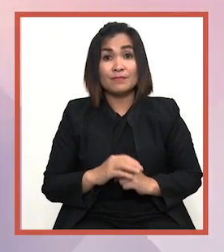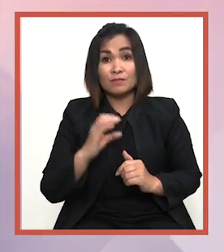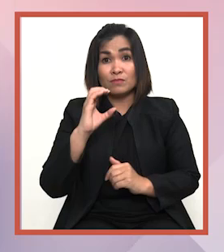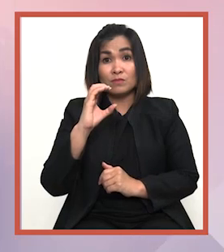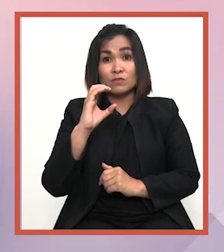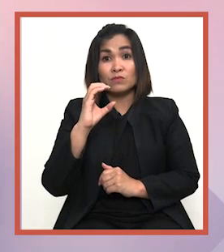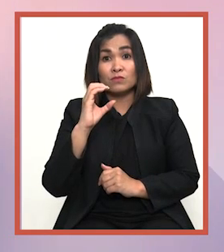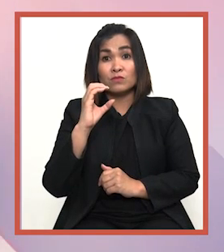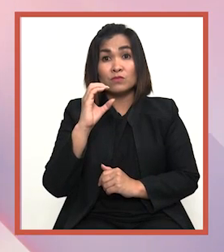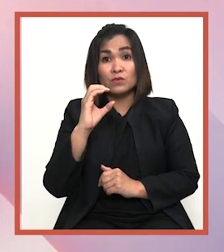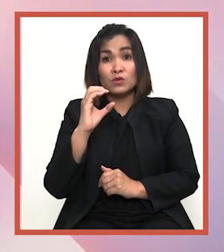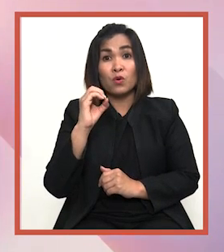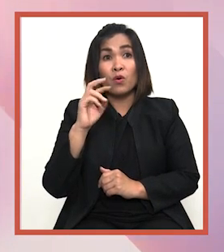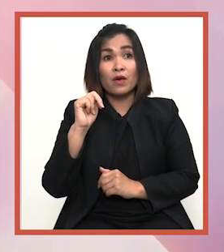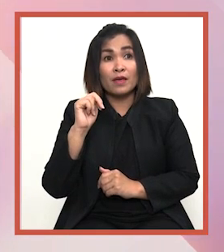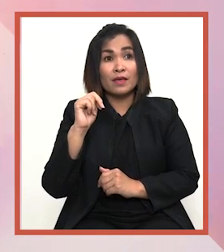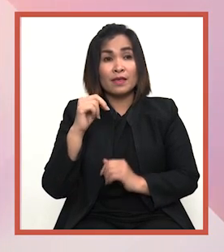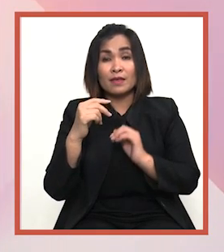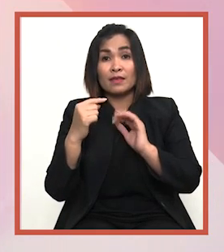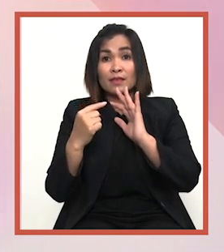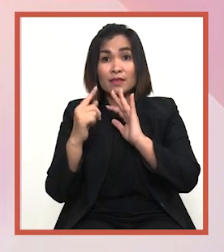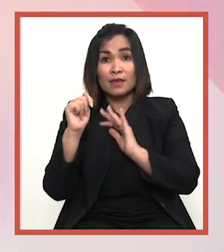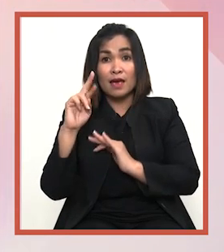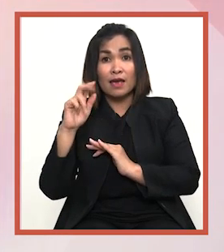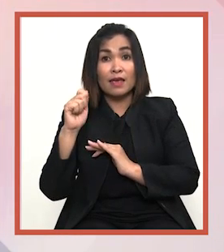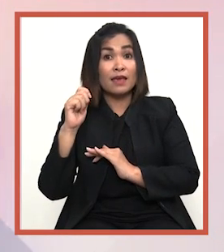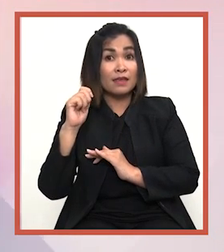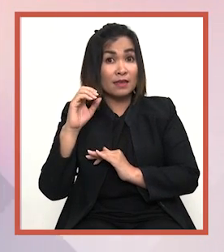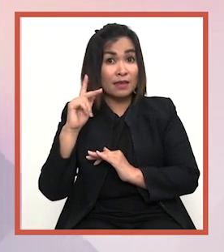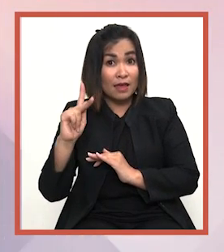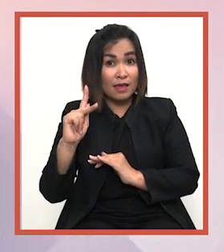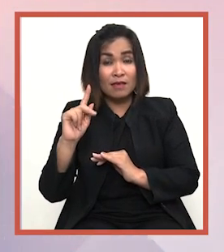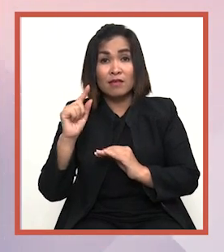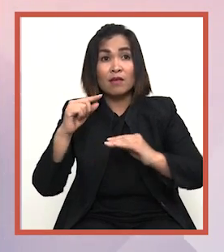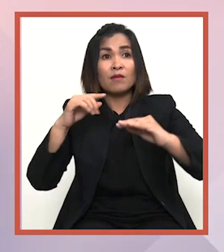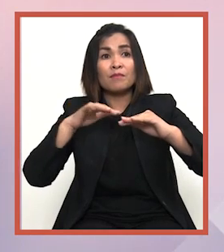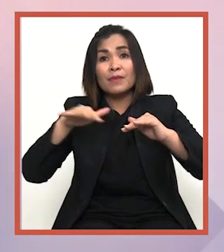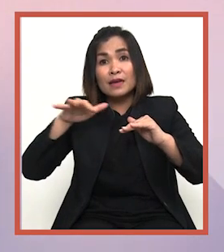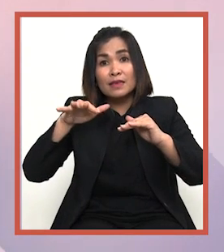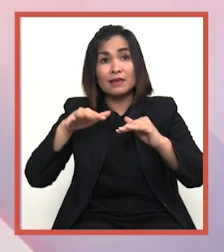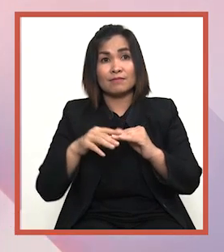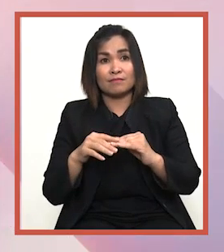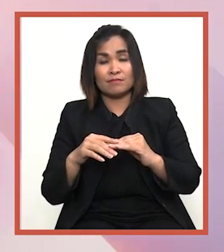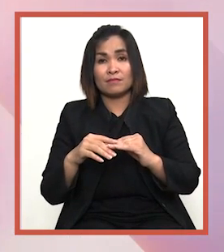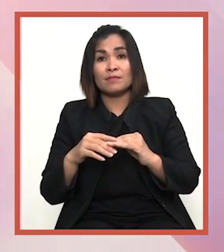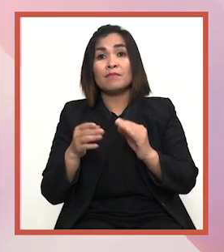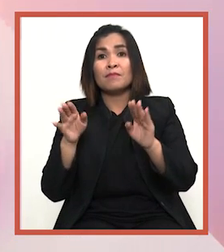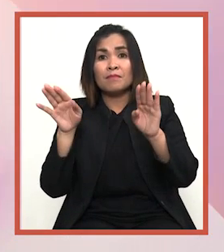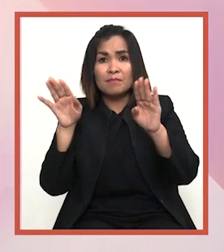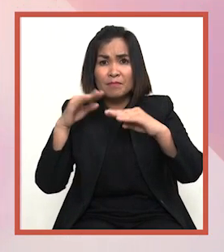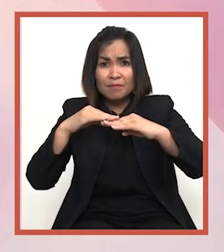contact นะครับโดยทั่วไปจะมี2ชนิดคือ contact แบบปกติเปิดและ contact ปกติปิ